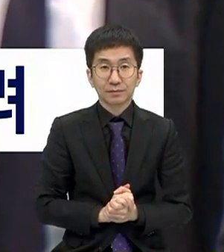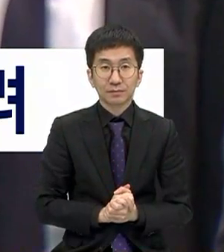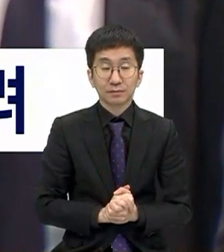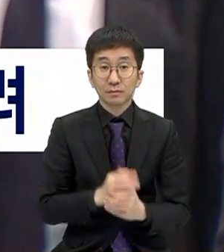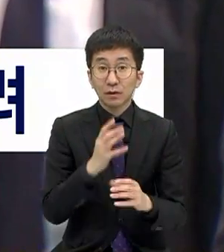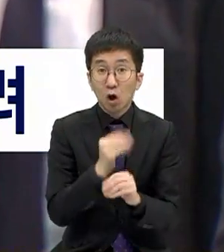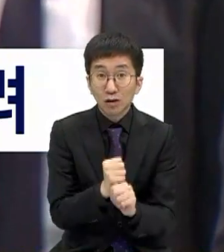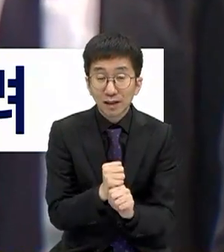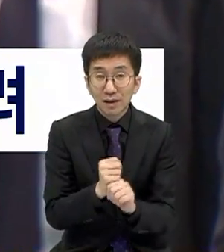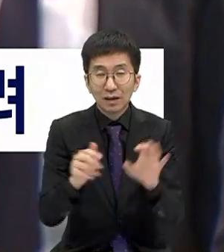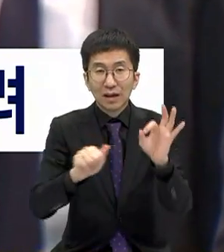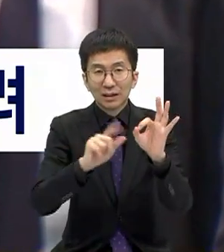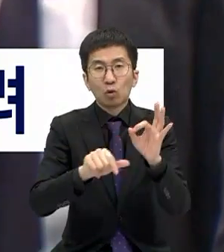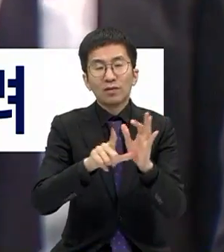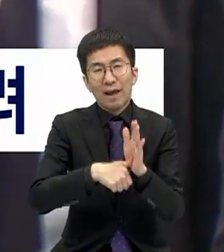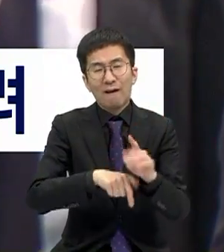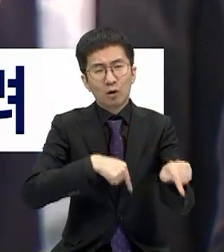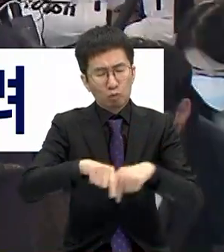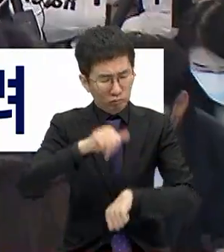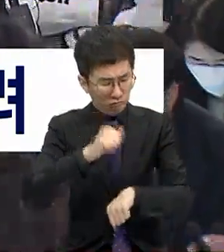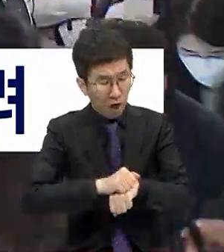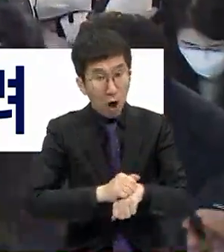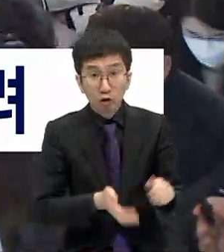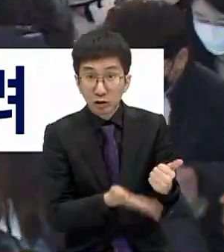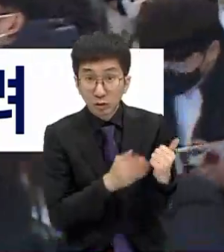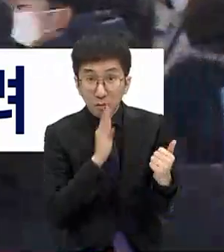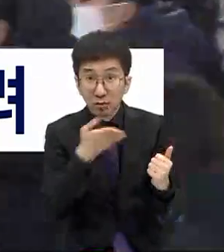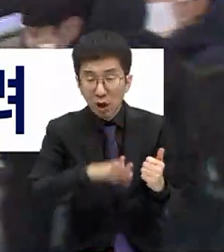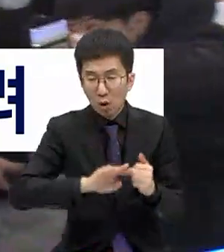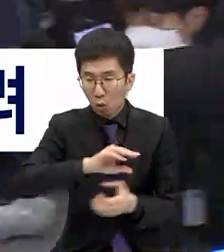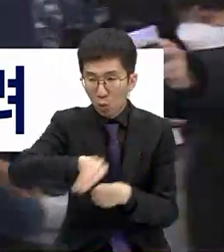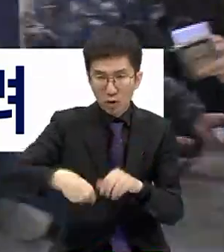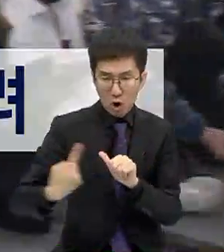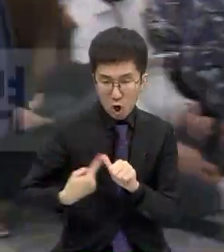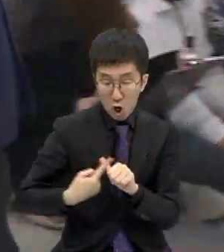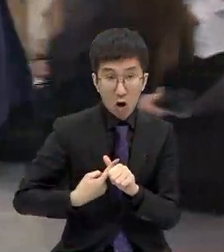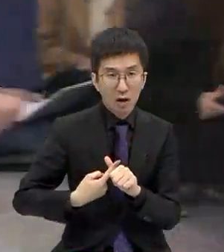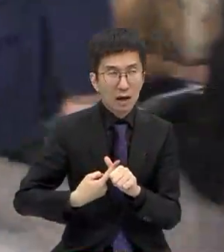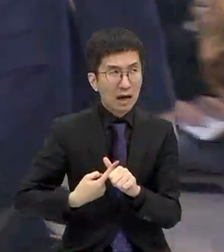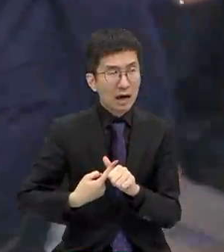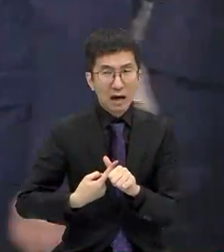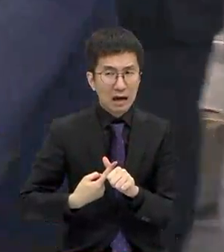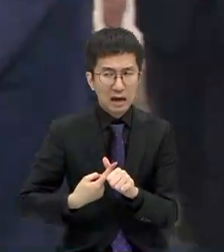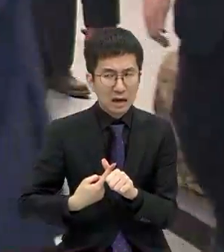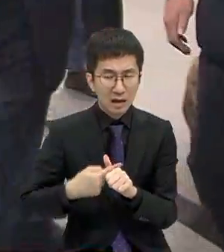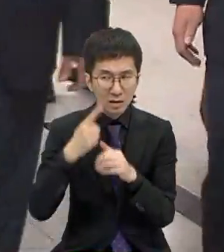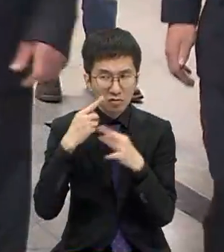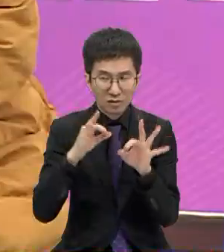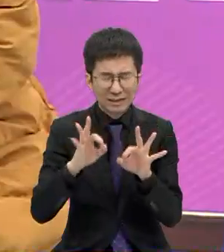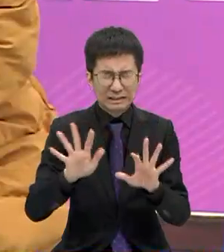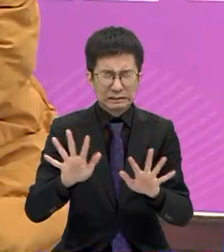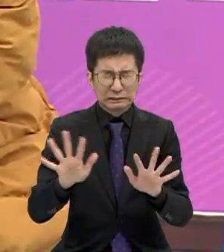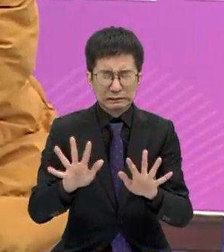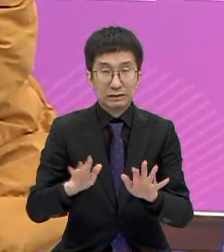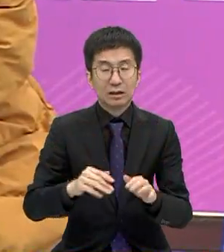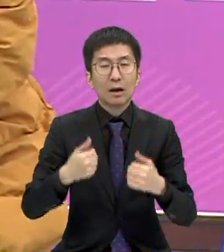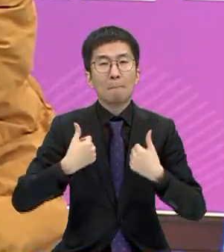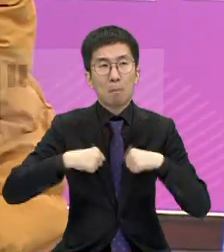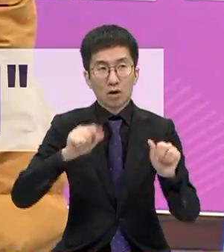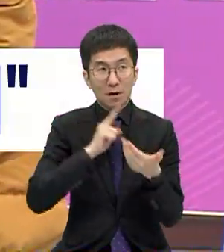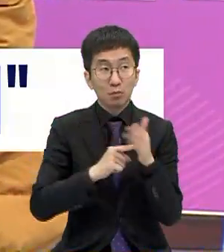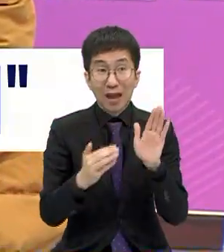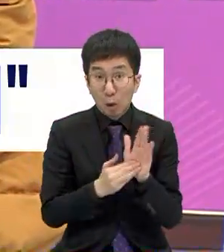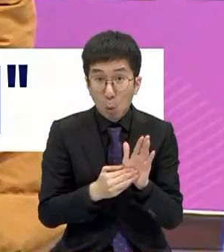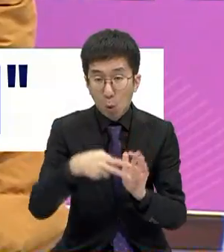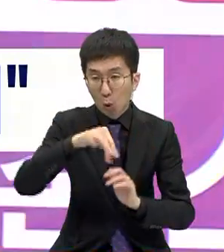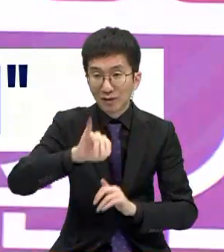전 씨가 정치는 잘했다라며 옹호했다가 역풍을 맞았던 일이 재소환될까 우려한 걸로 보입니다. 심상정 정의당